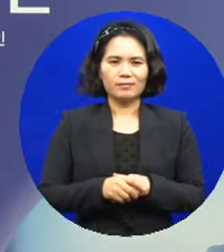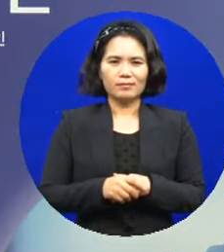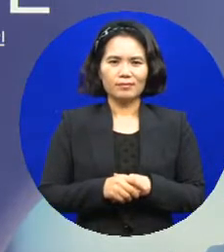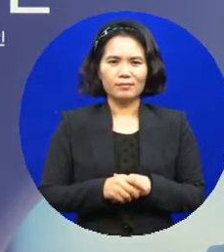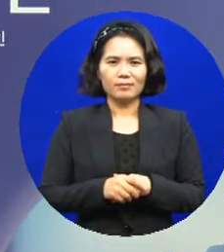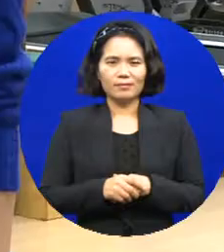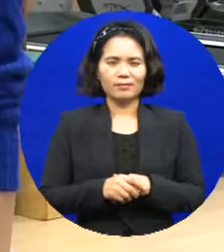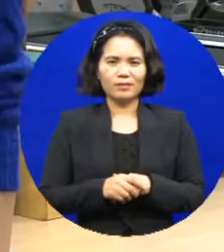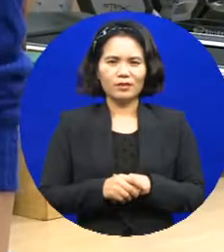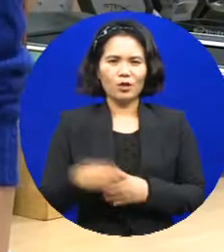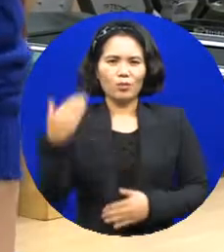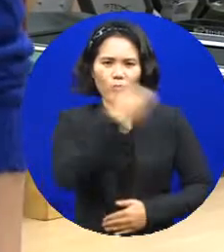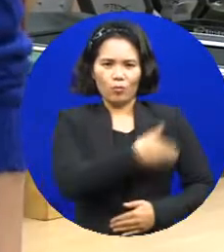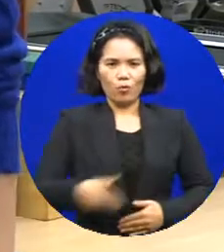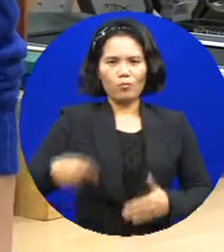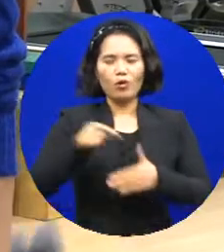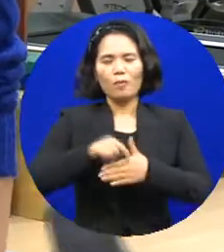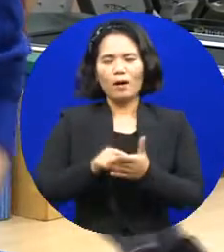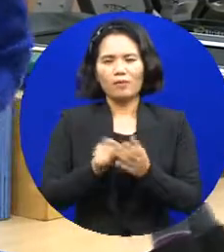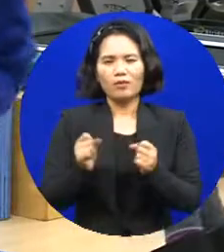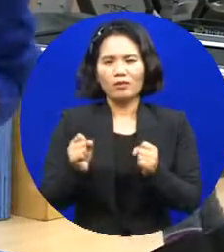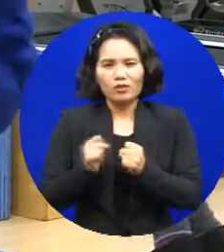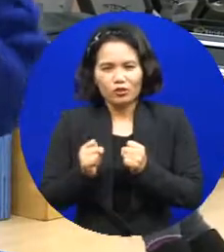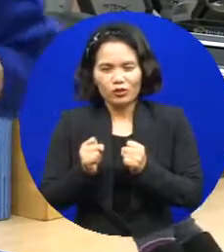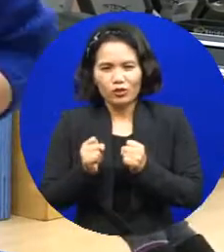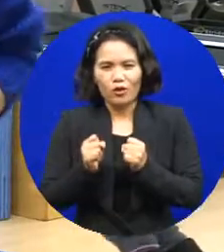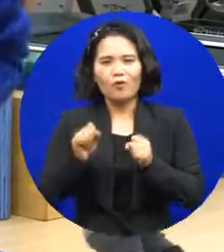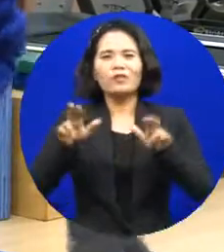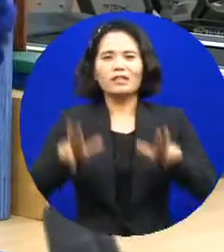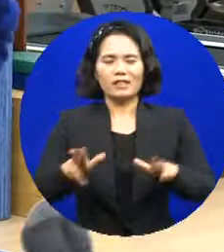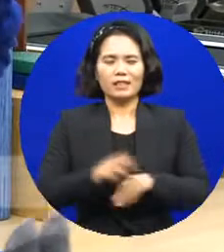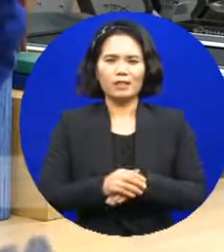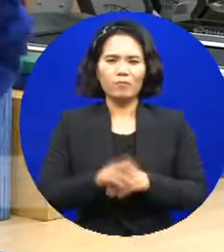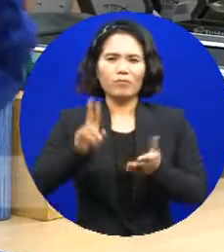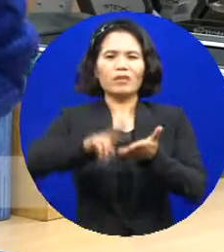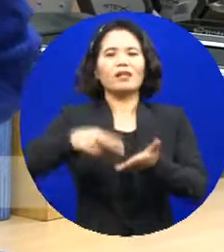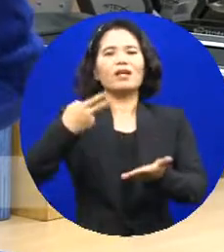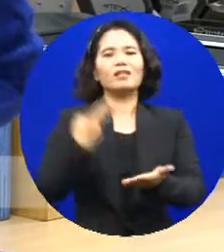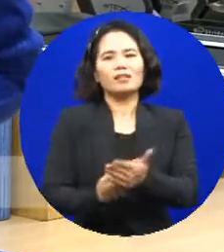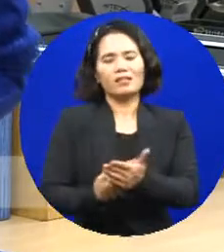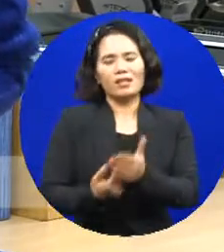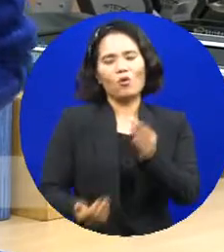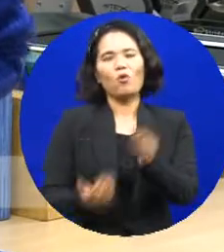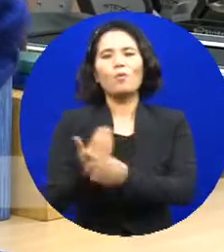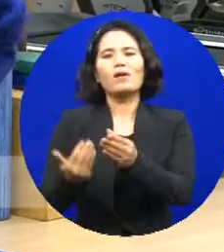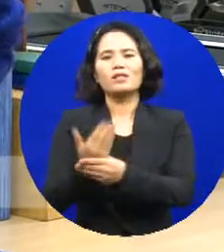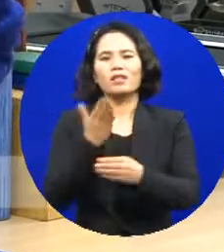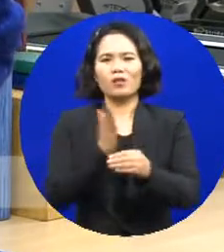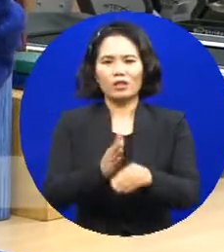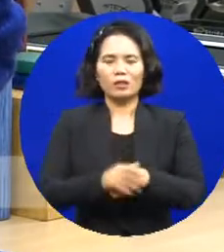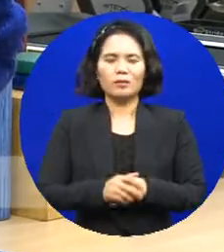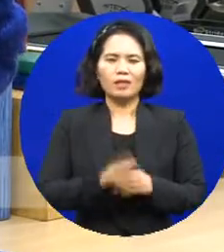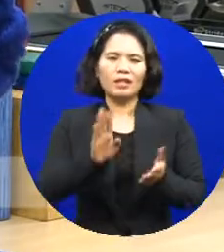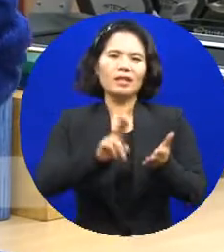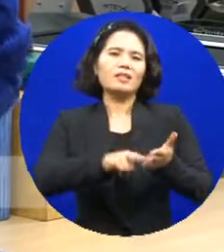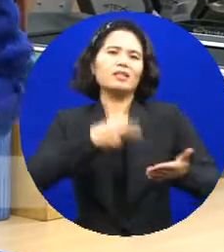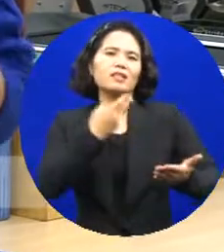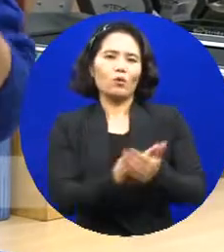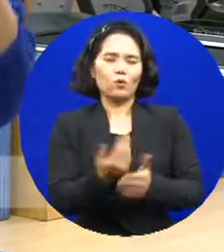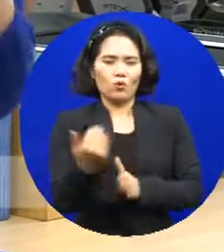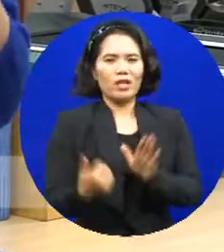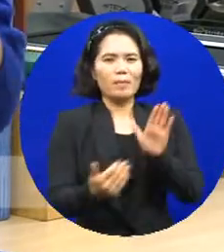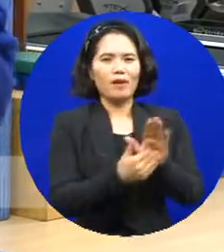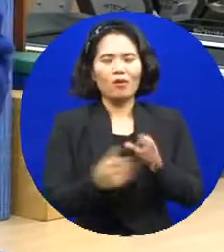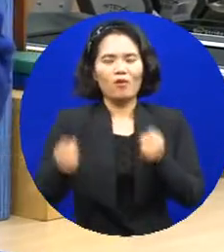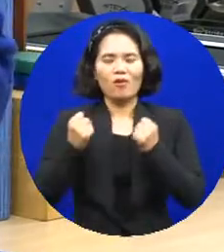다녀왔습니다. 몸도 마음도 꽁꽁 얼어버리는 추운 겨울철. 요즘 낙상 사고가 빈번해지고 있는데요. 이런